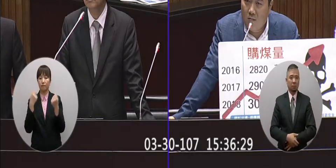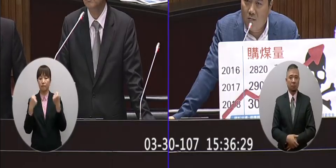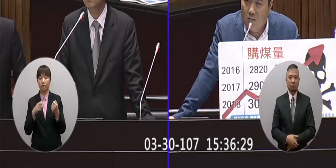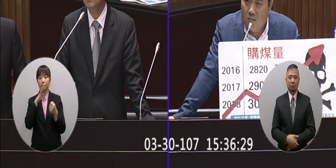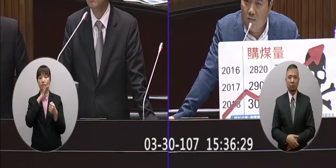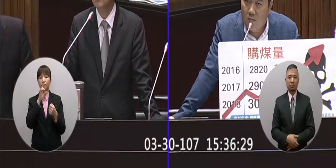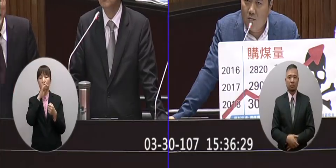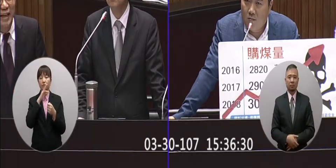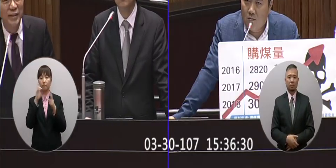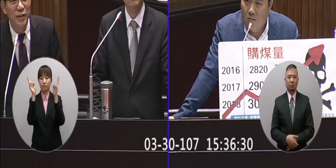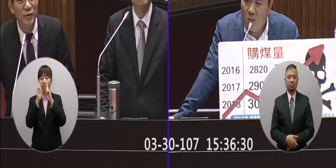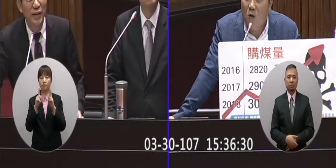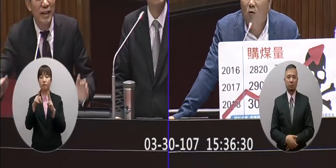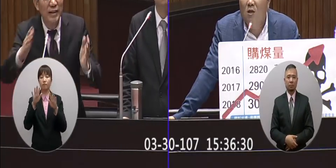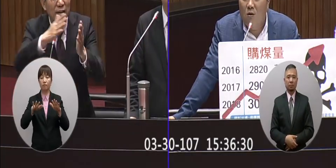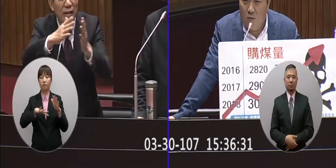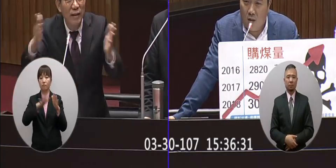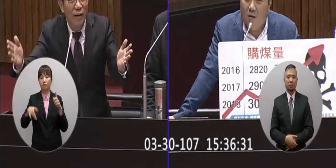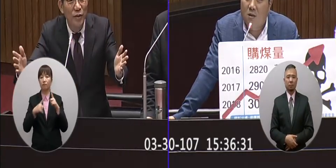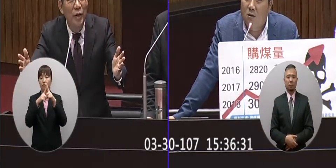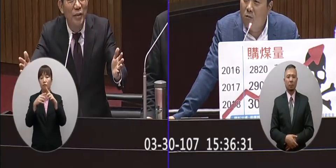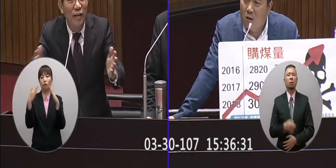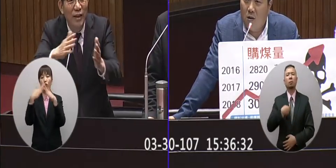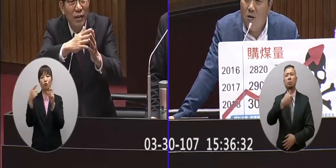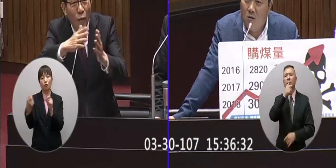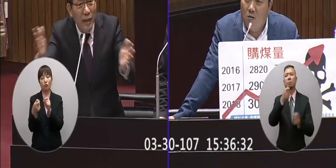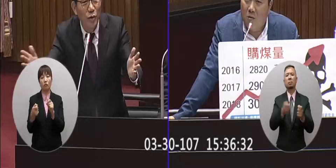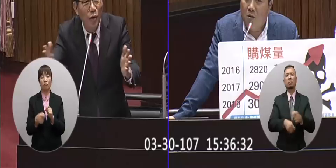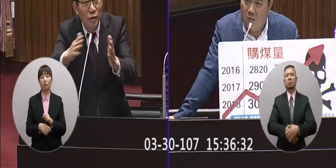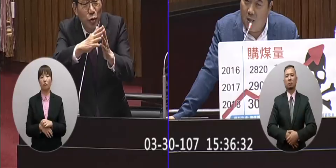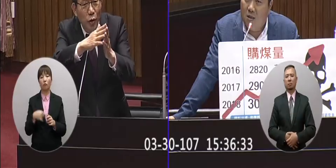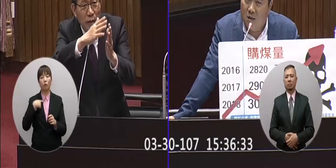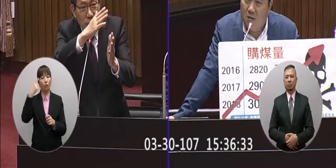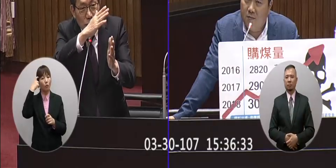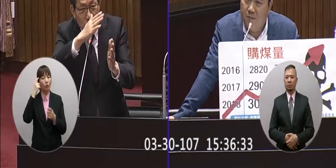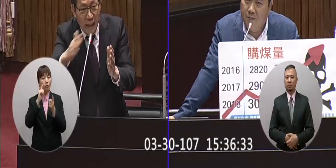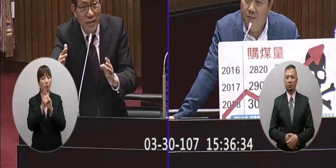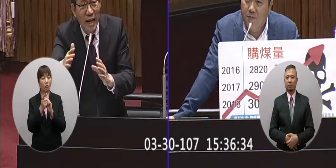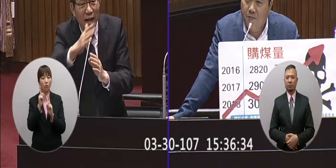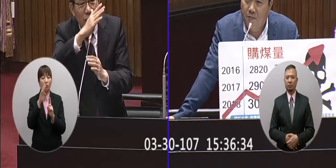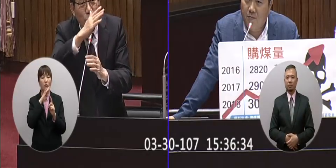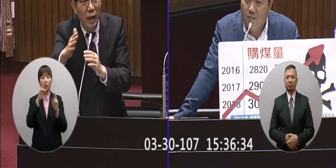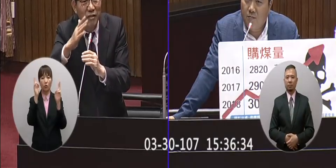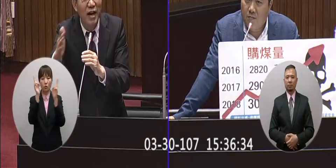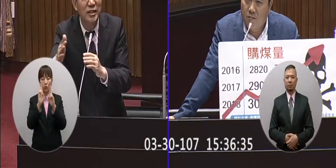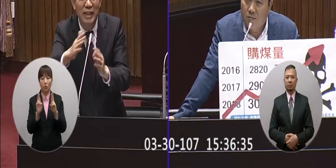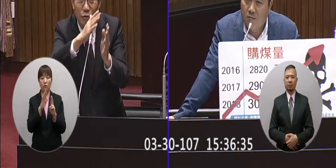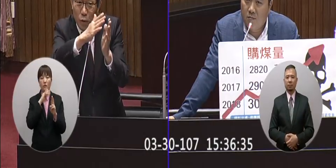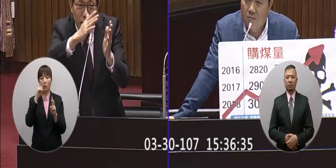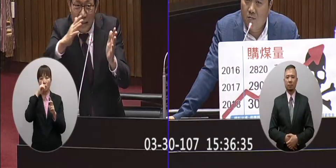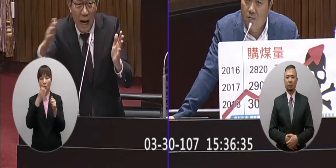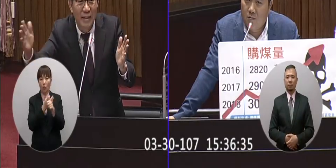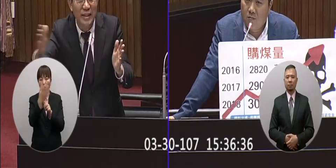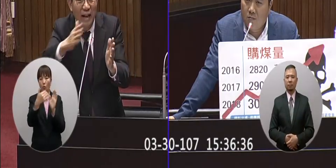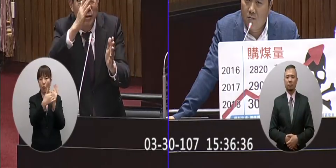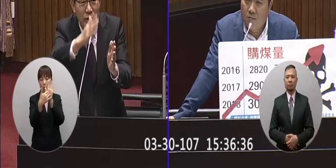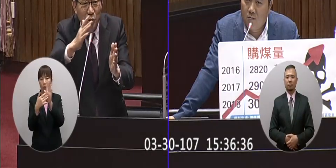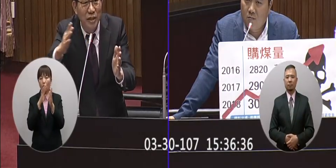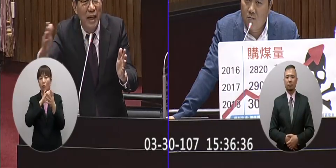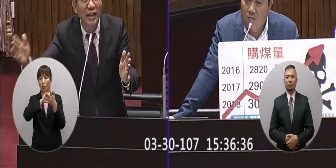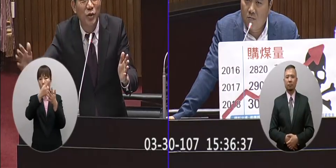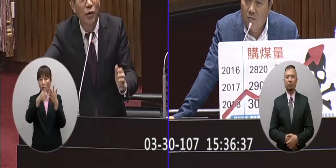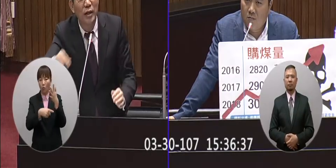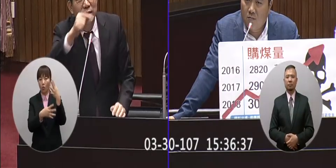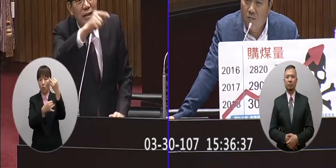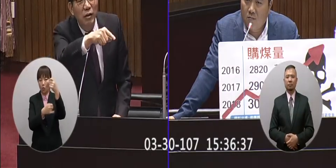像台中电厂吼，你嘛在现场， 我带上棍的哈，在座没有人理 我。我意思讲，所以。电厂的污染的防治，咱绝对一行一行